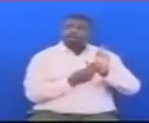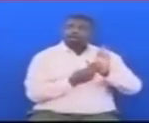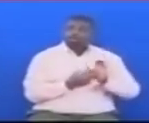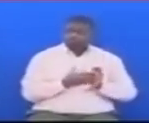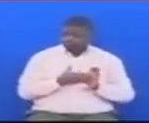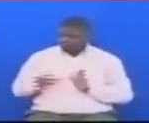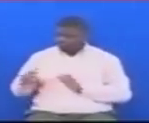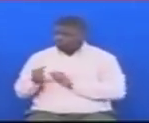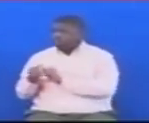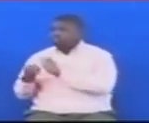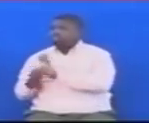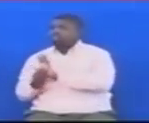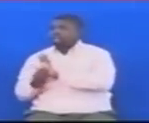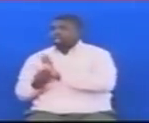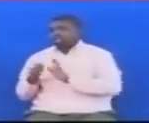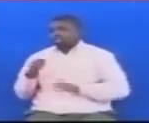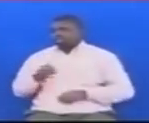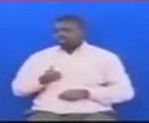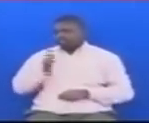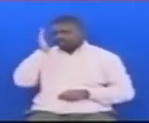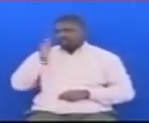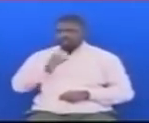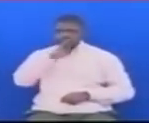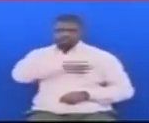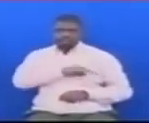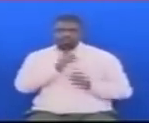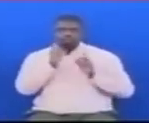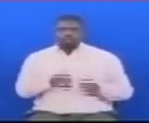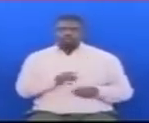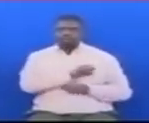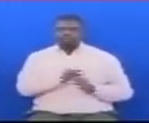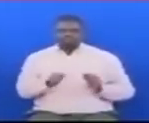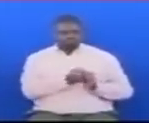2019, serikali imeajiri jumla ya walimu